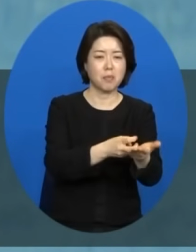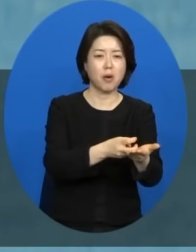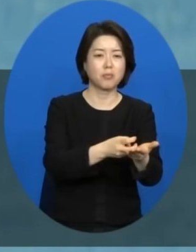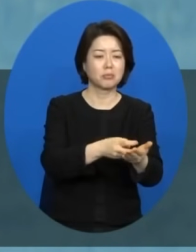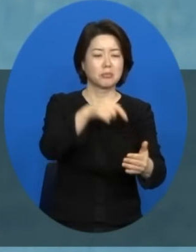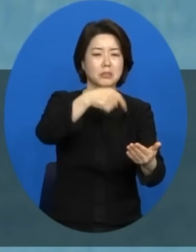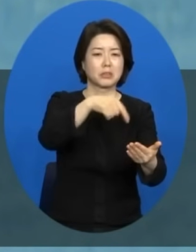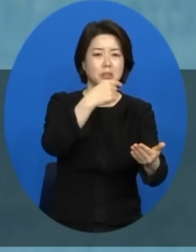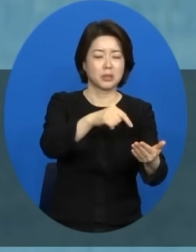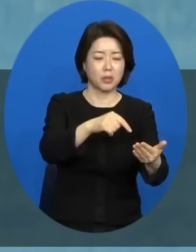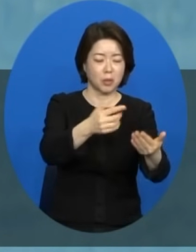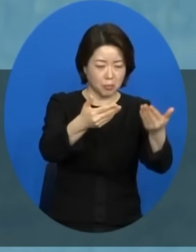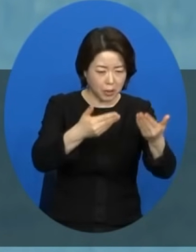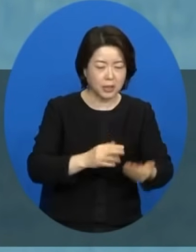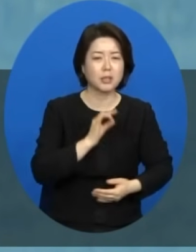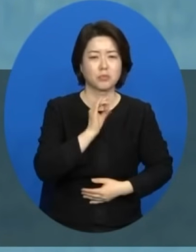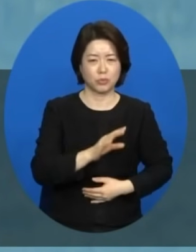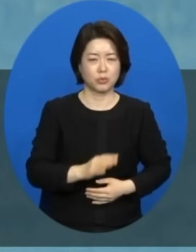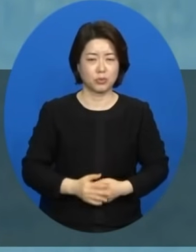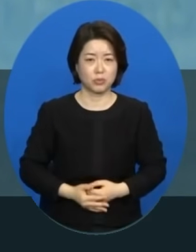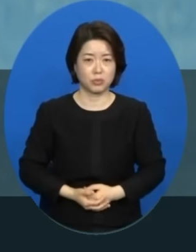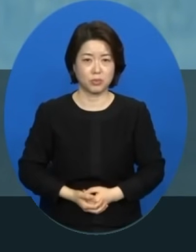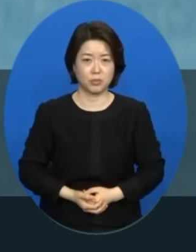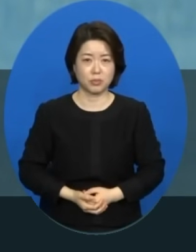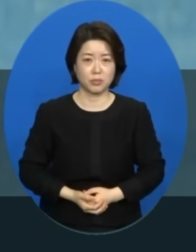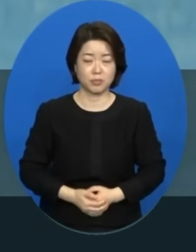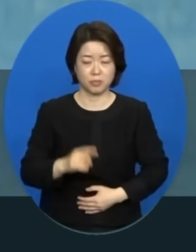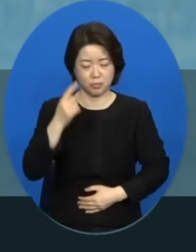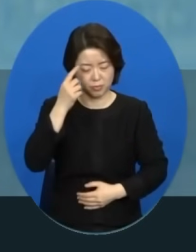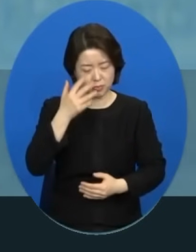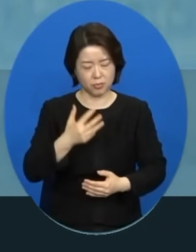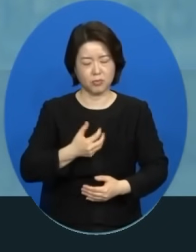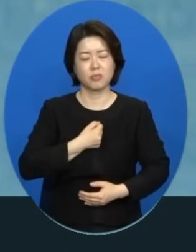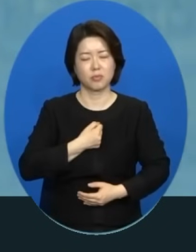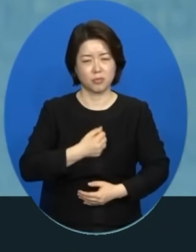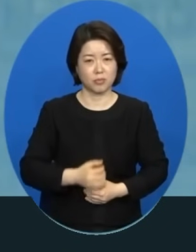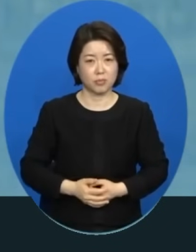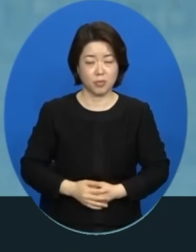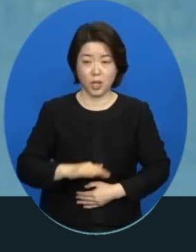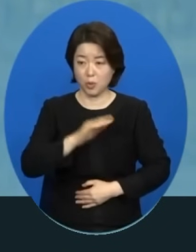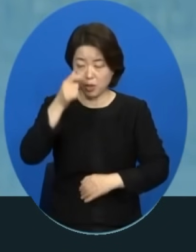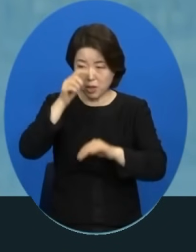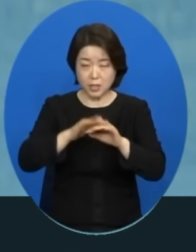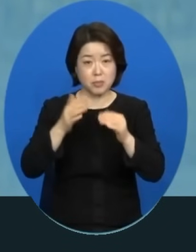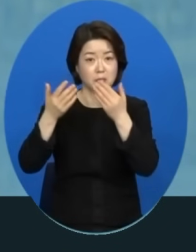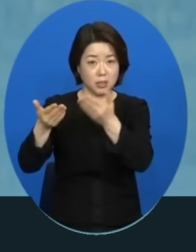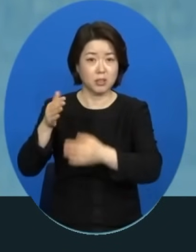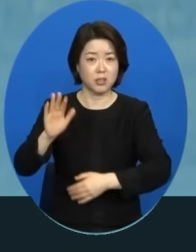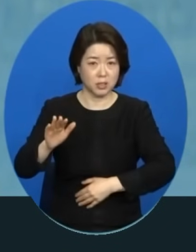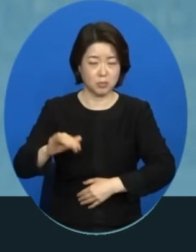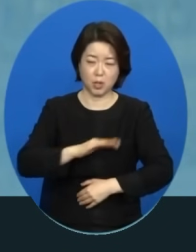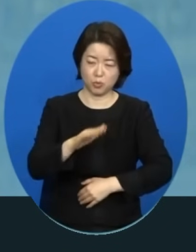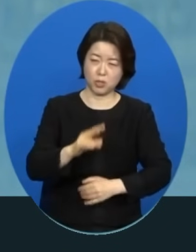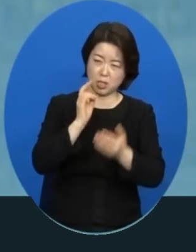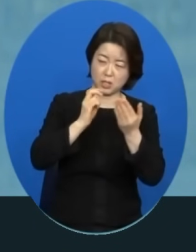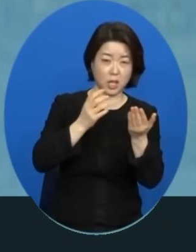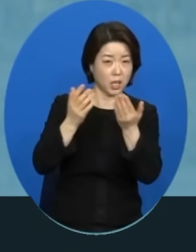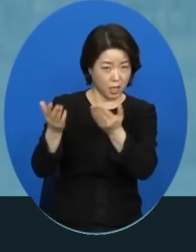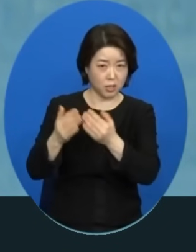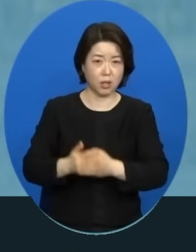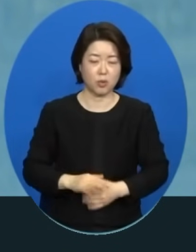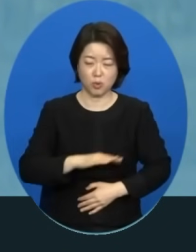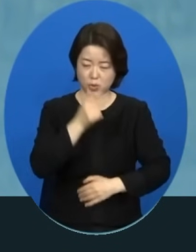가르침을 받았을 뿐이라. 충격적인 말씀이에요. 우리가 예배한다고, 우리가 찬양한다고,